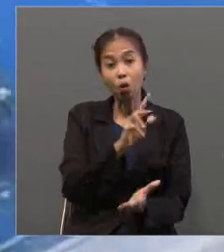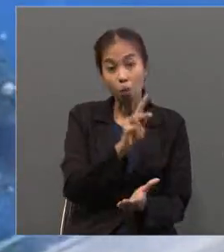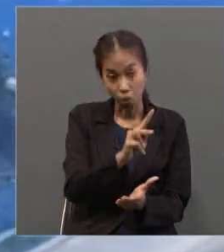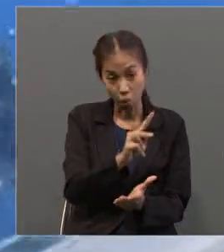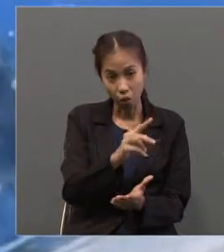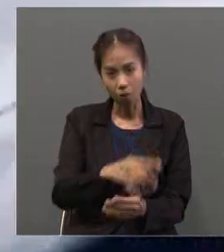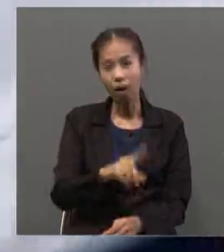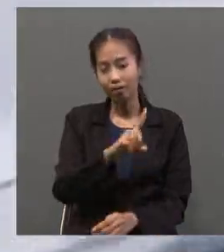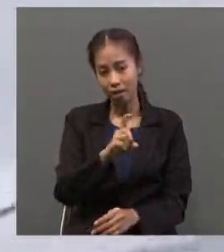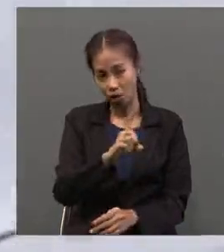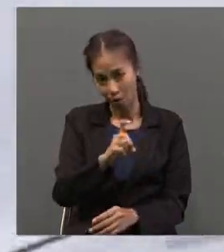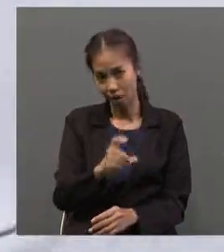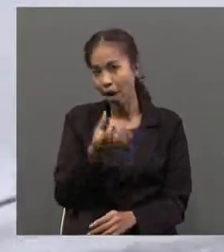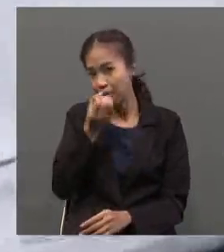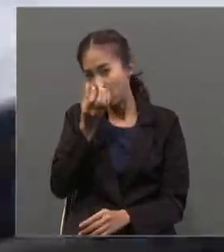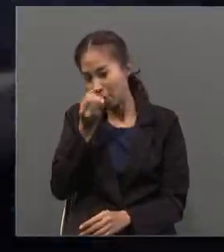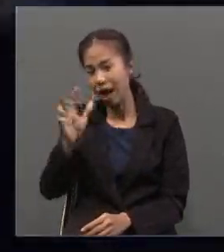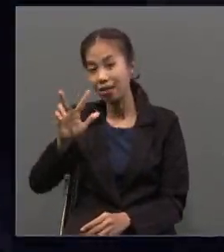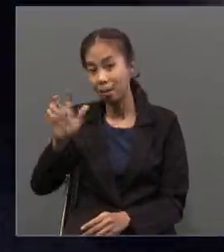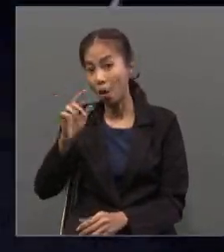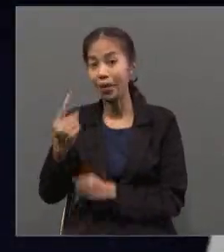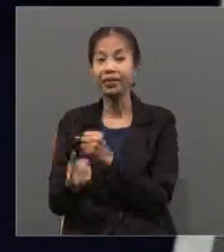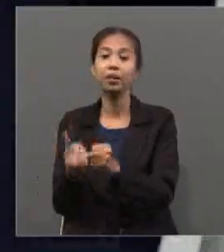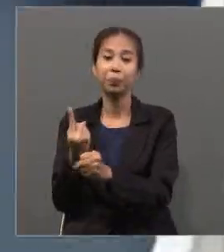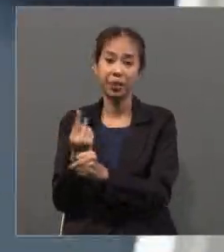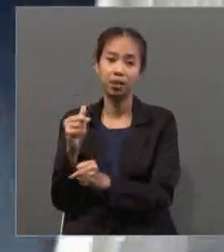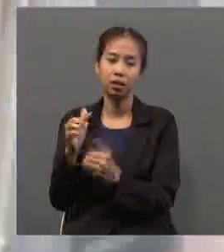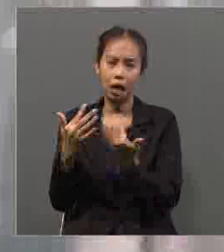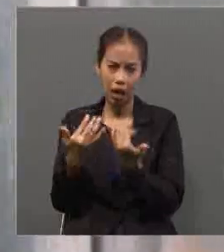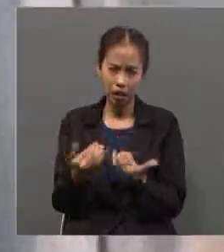สูงเกินกว่าที่กฎหมายกำหนดจริงตำรวจจึงคุมตั